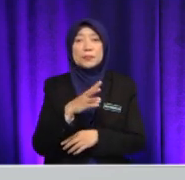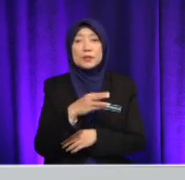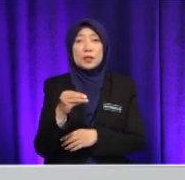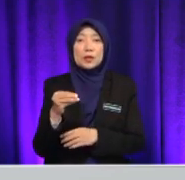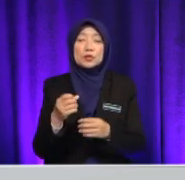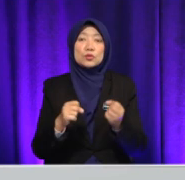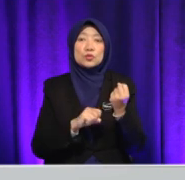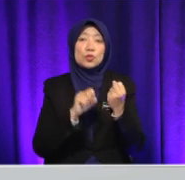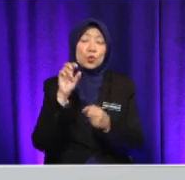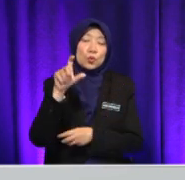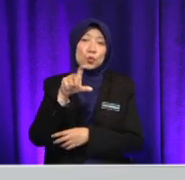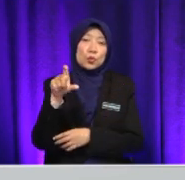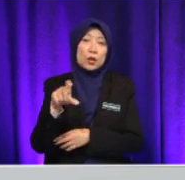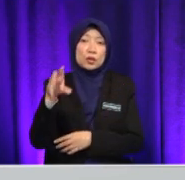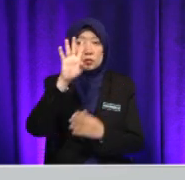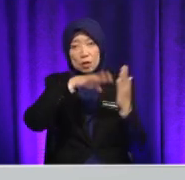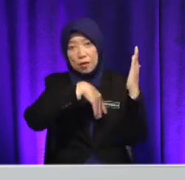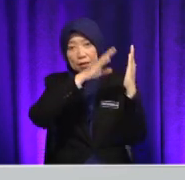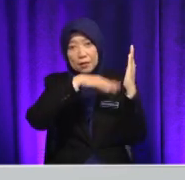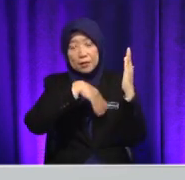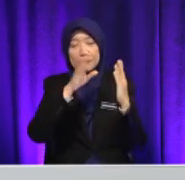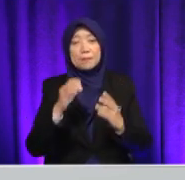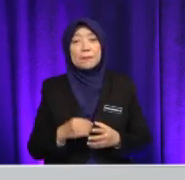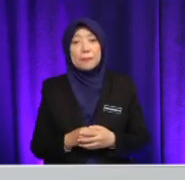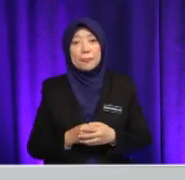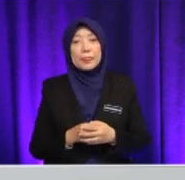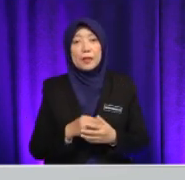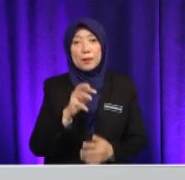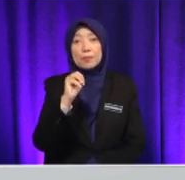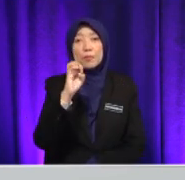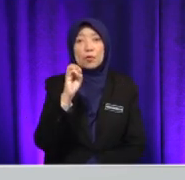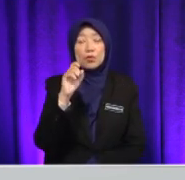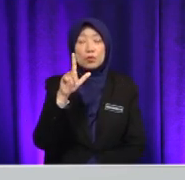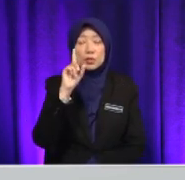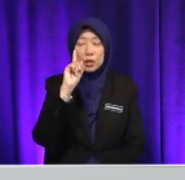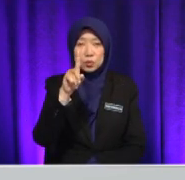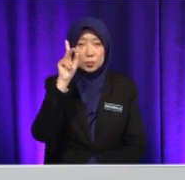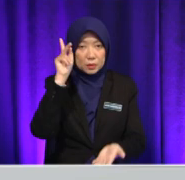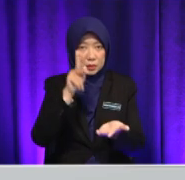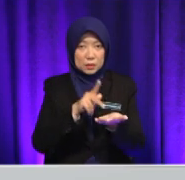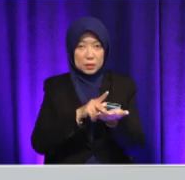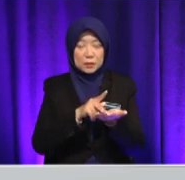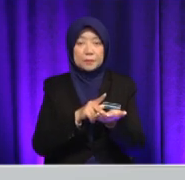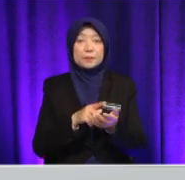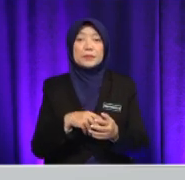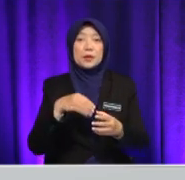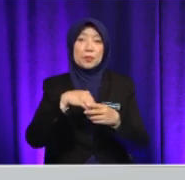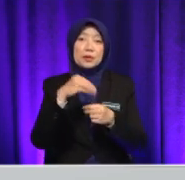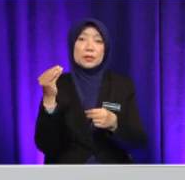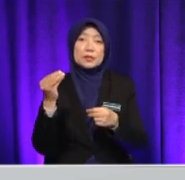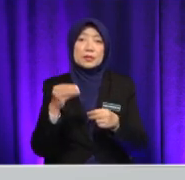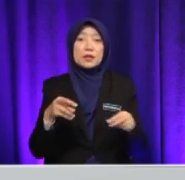semburance Oke untuk modus satu pengenalan produksi Oke yakni adalah